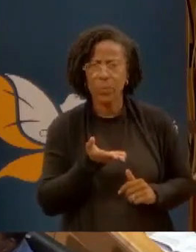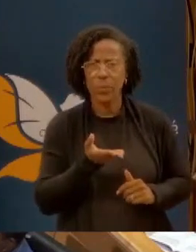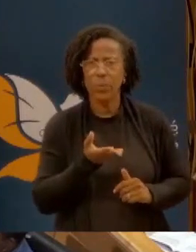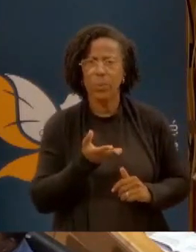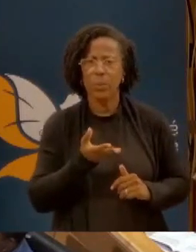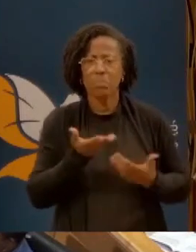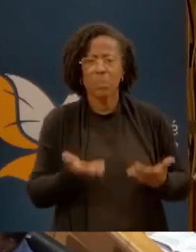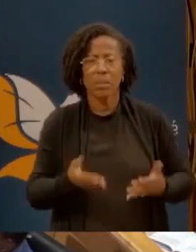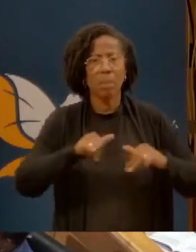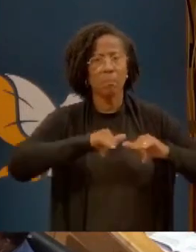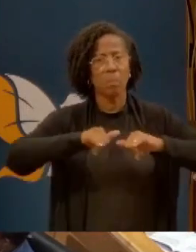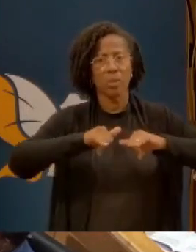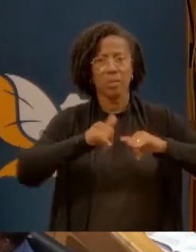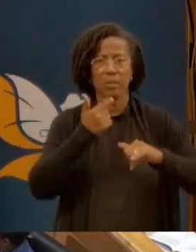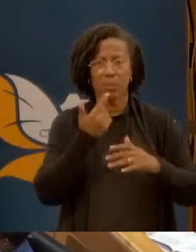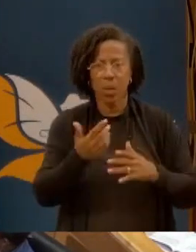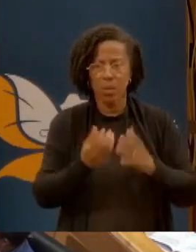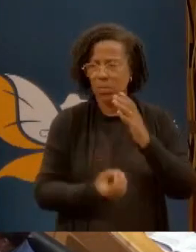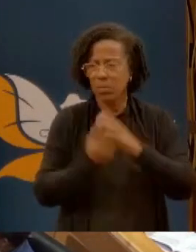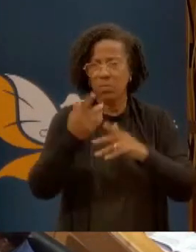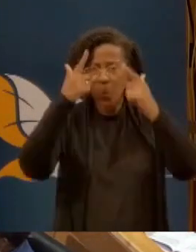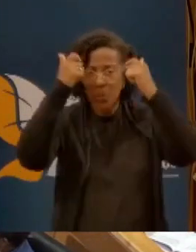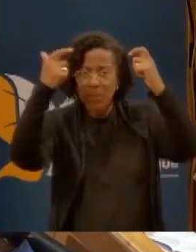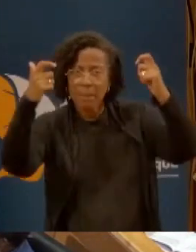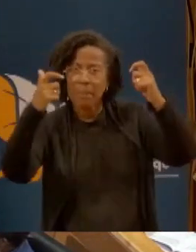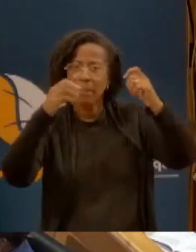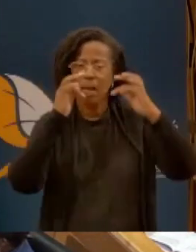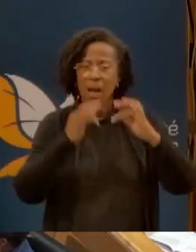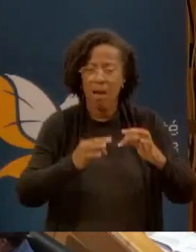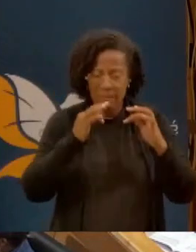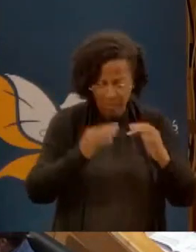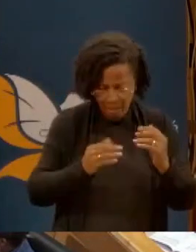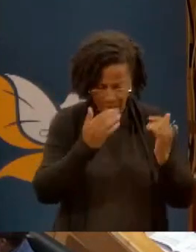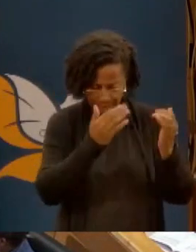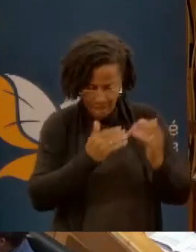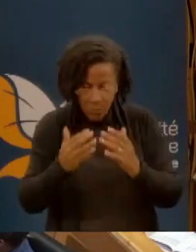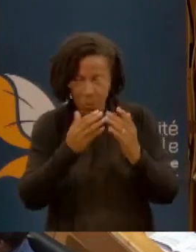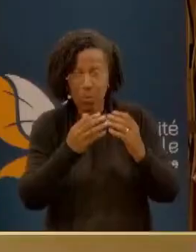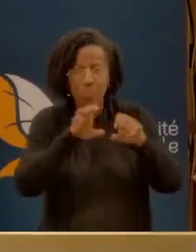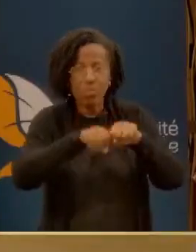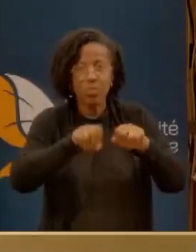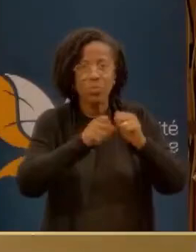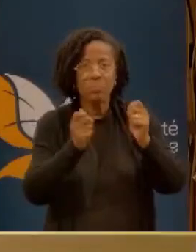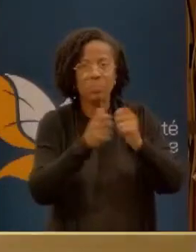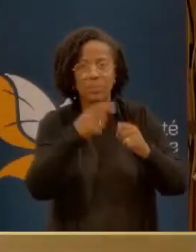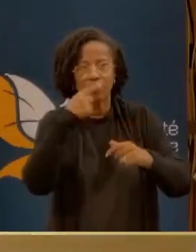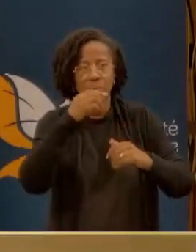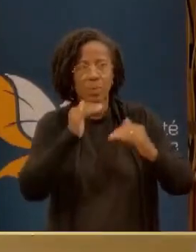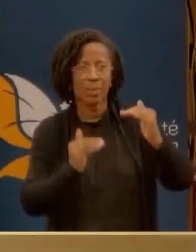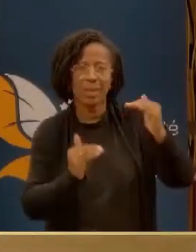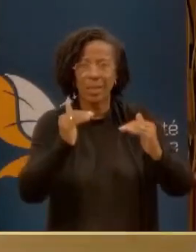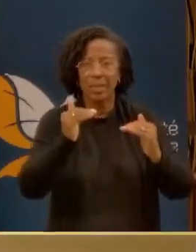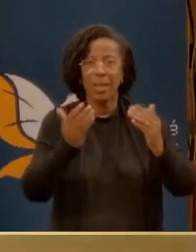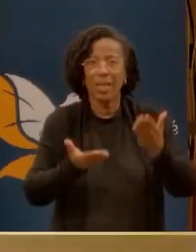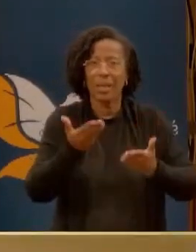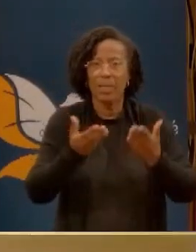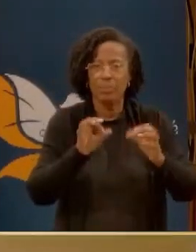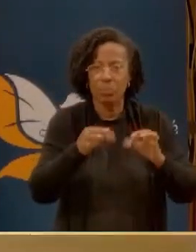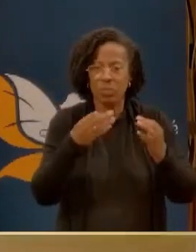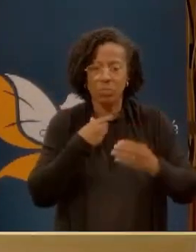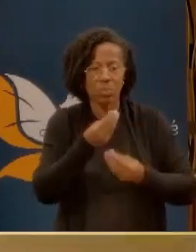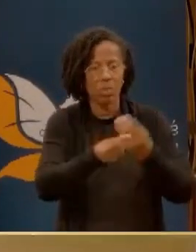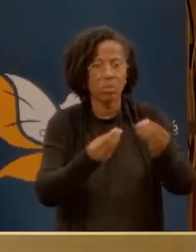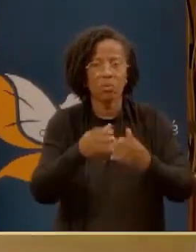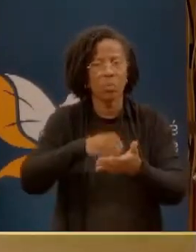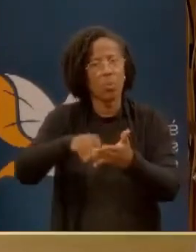mode actuellement, le nouveau concept qui est apparu, c'est la péréquation. Et c'est destiné à rassurer les communes. Moi,